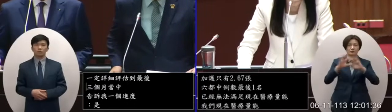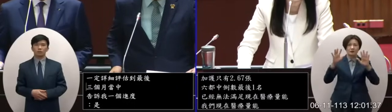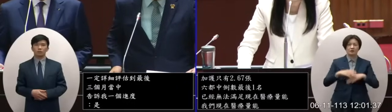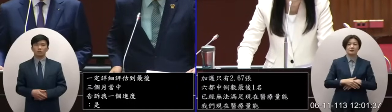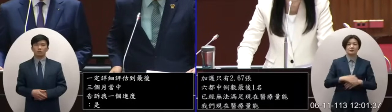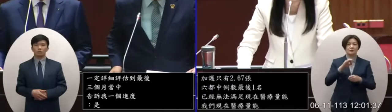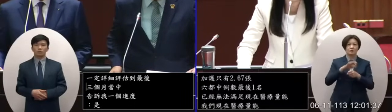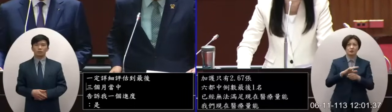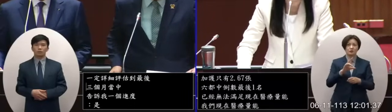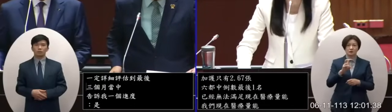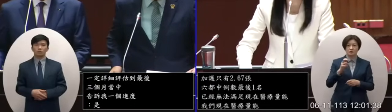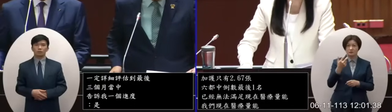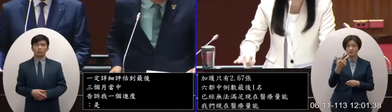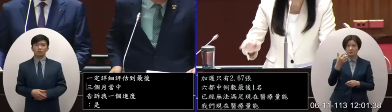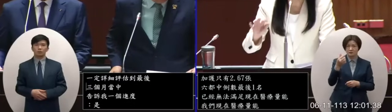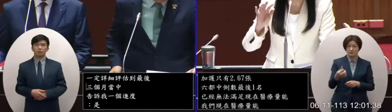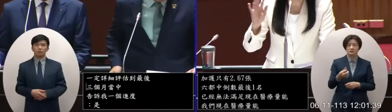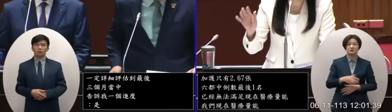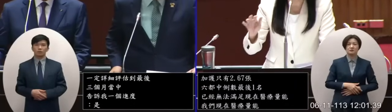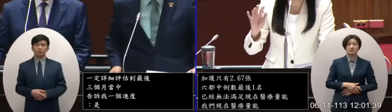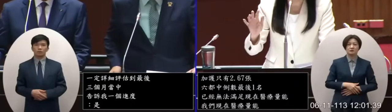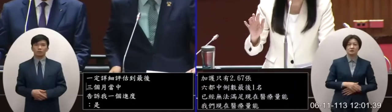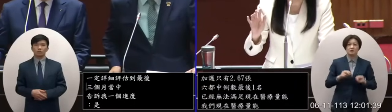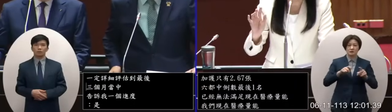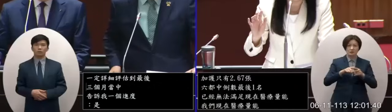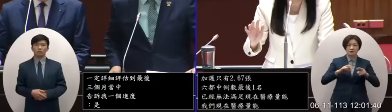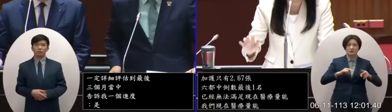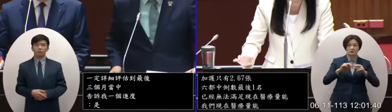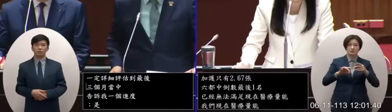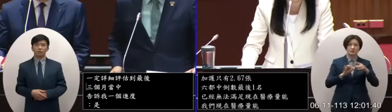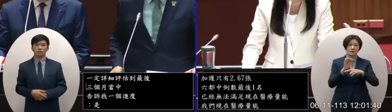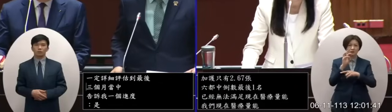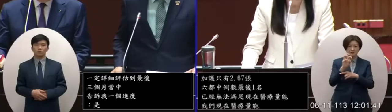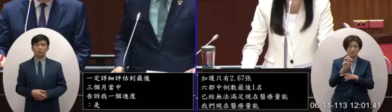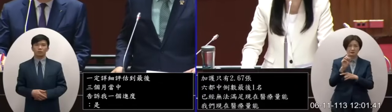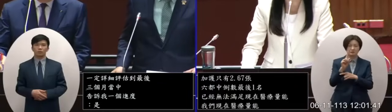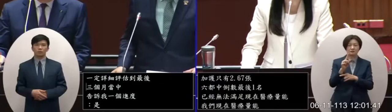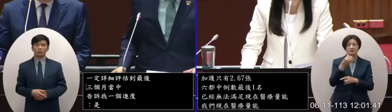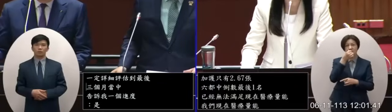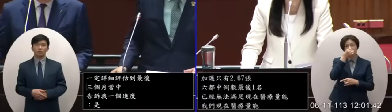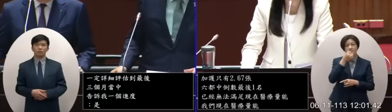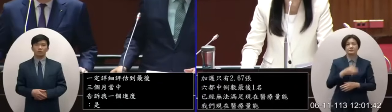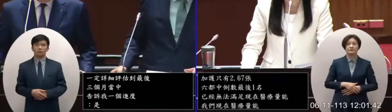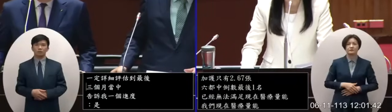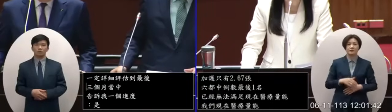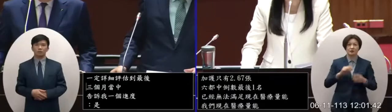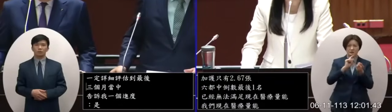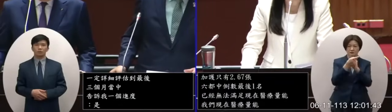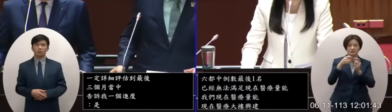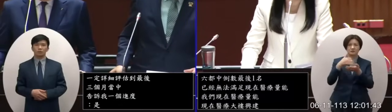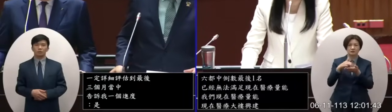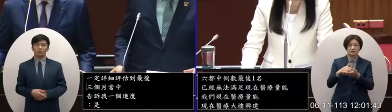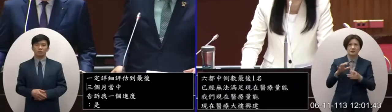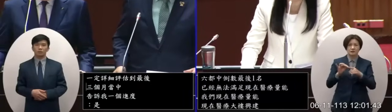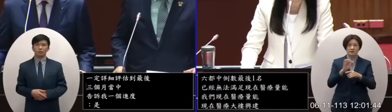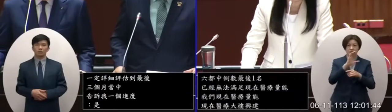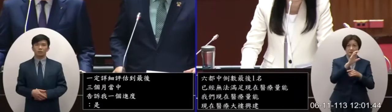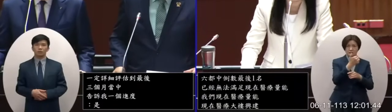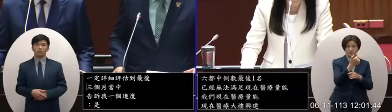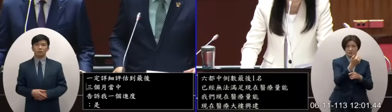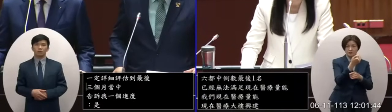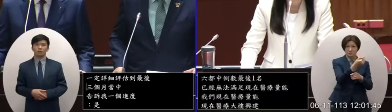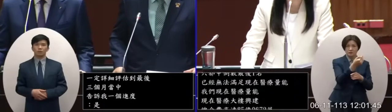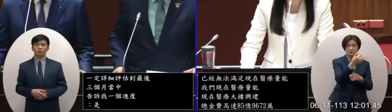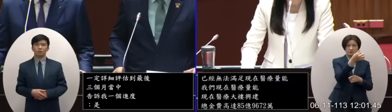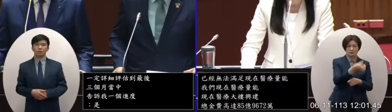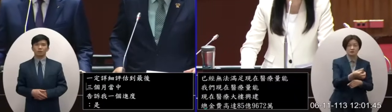补助27亿哦，只在这整个工程总经费的31%哦，那所以算一下有高达59亿的一个缺